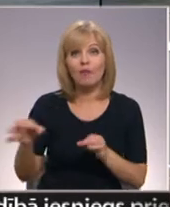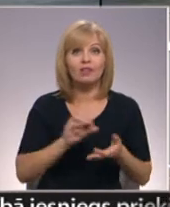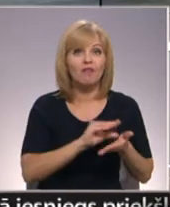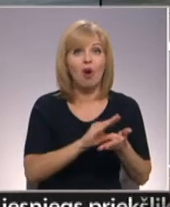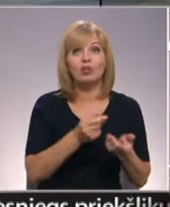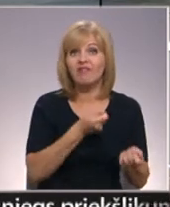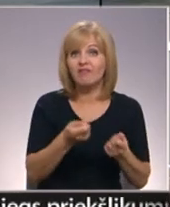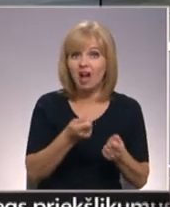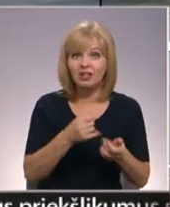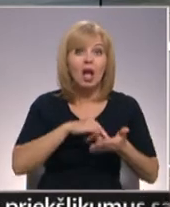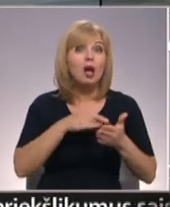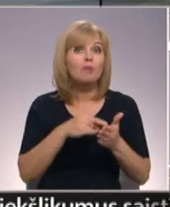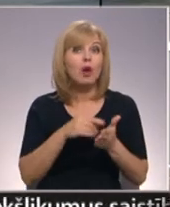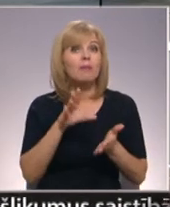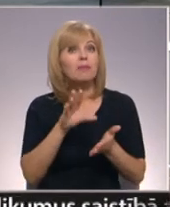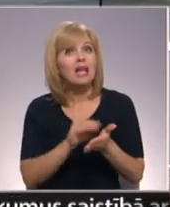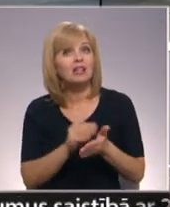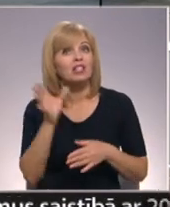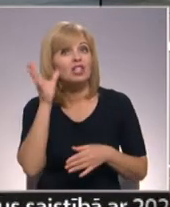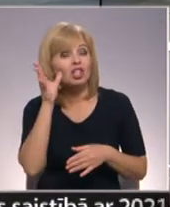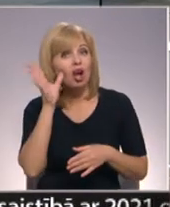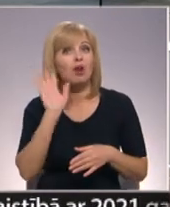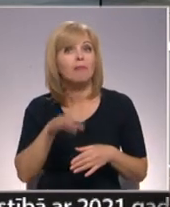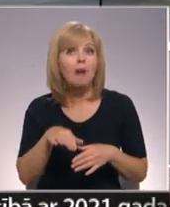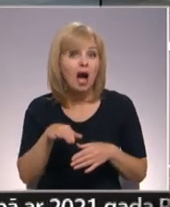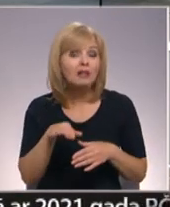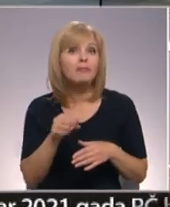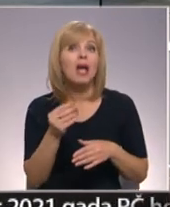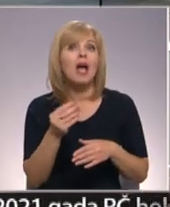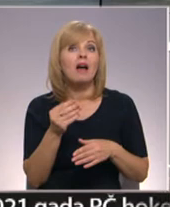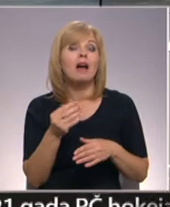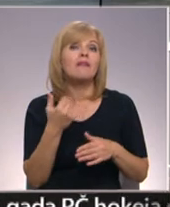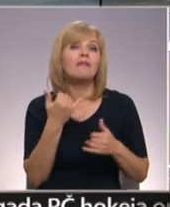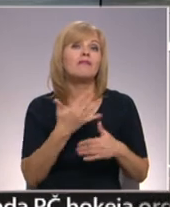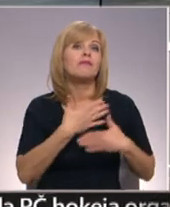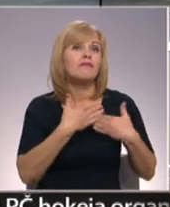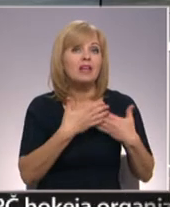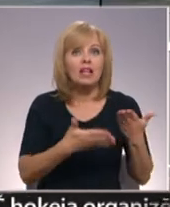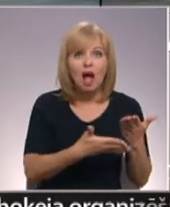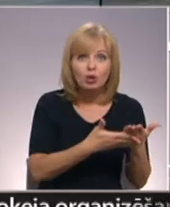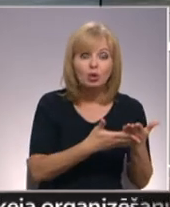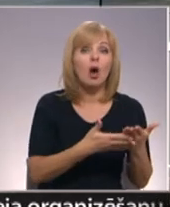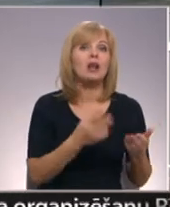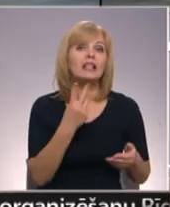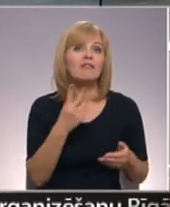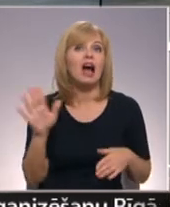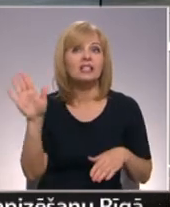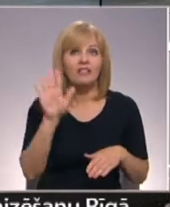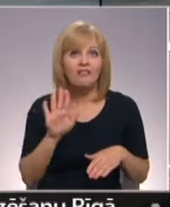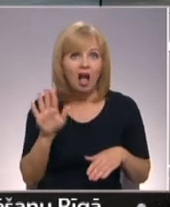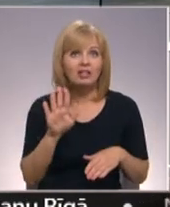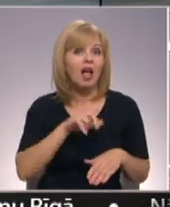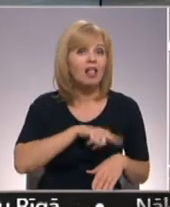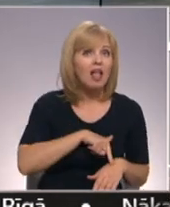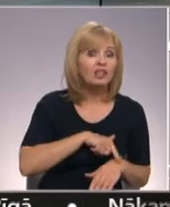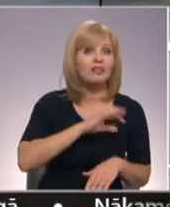zināšanas par filantropiju apvieno divas valstis – Latviju un Vāciju. Tas ir ilgtermiņa projekts, kuri izpausme sāksies vēlāk. Pašlaik notiek